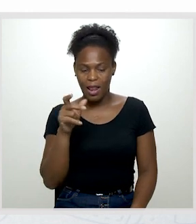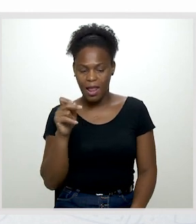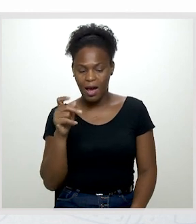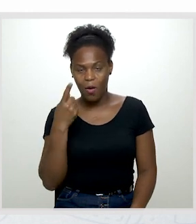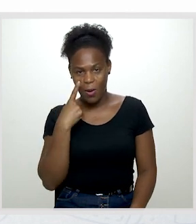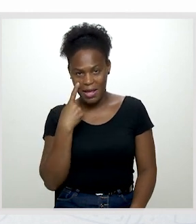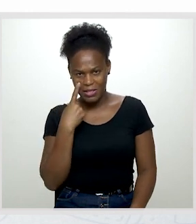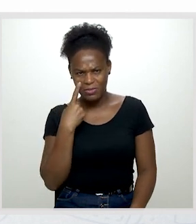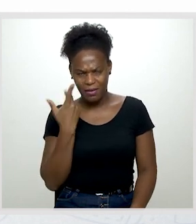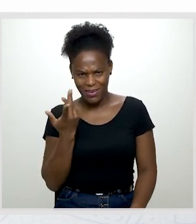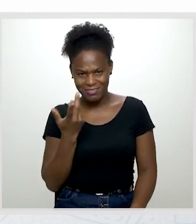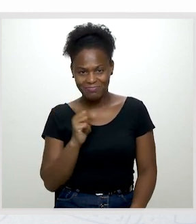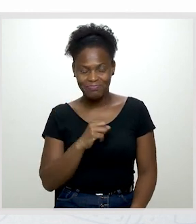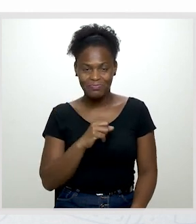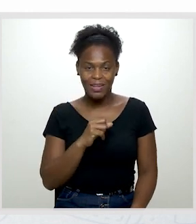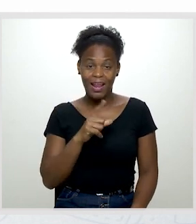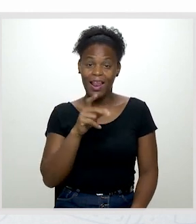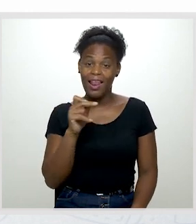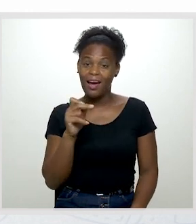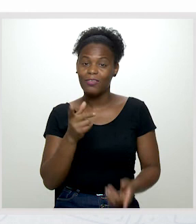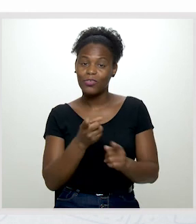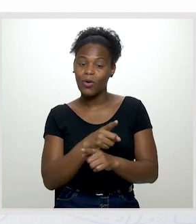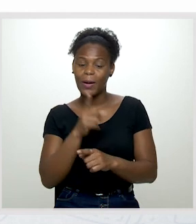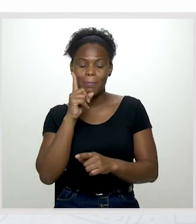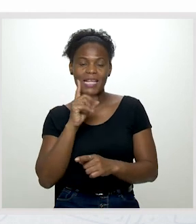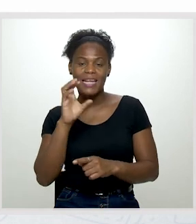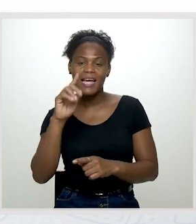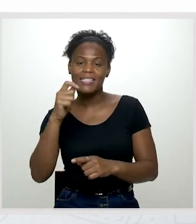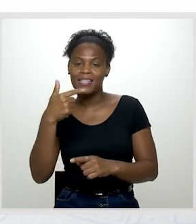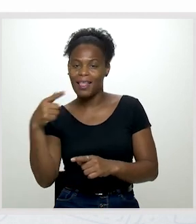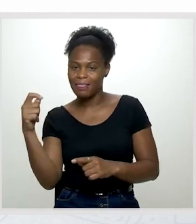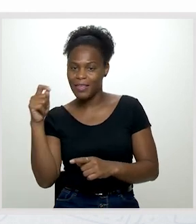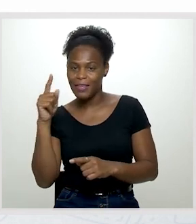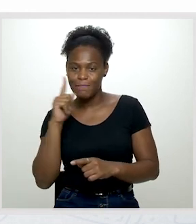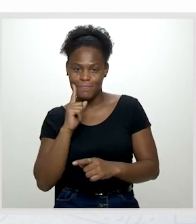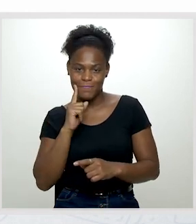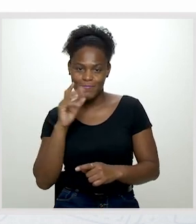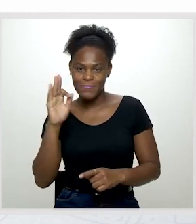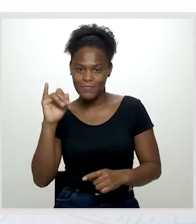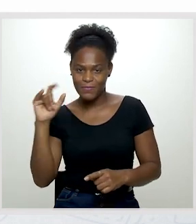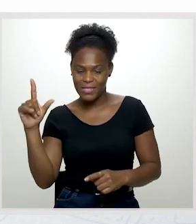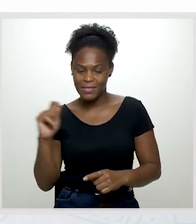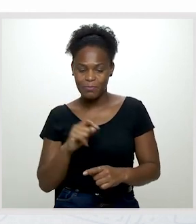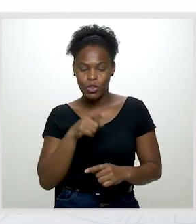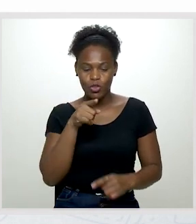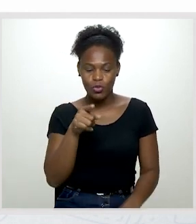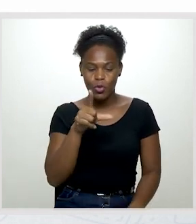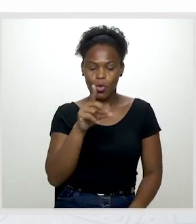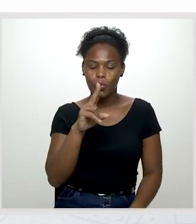la connais, puisque la remplace cette fille, tu